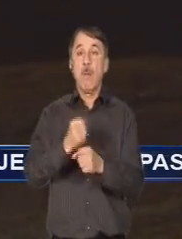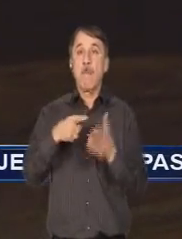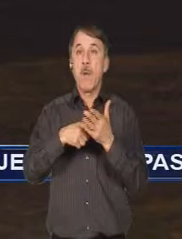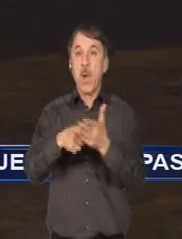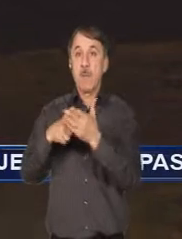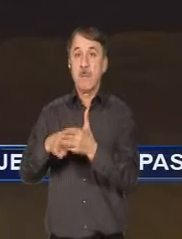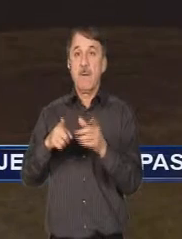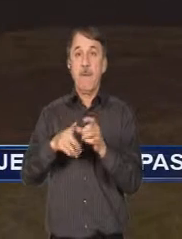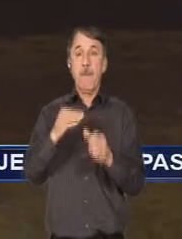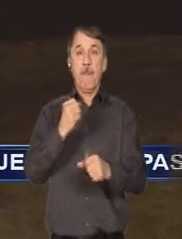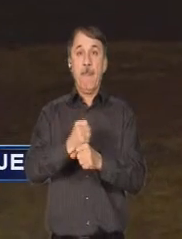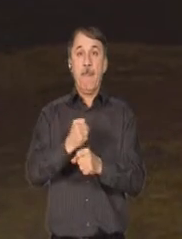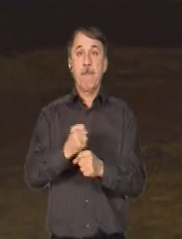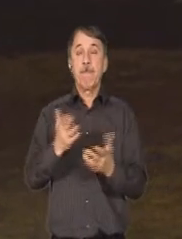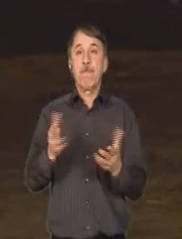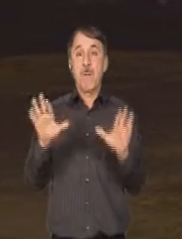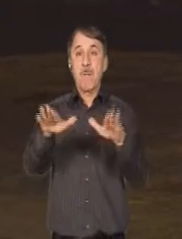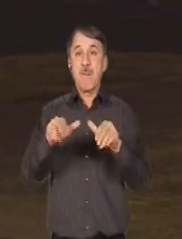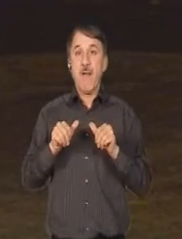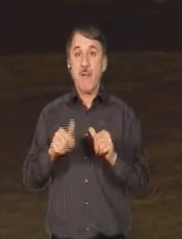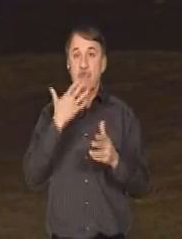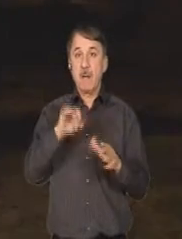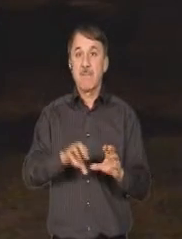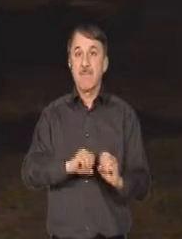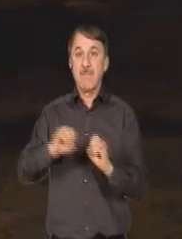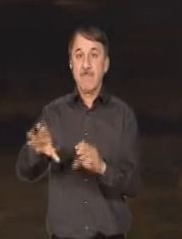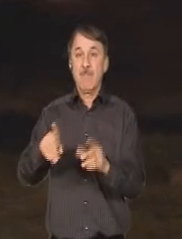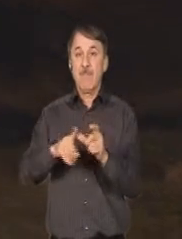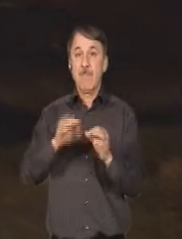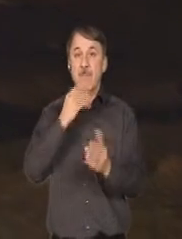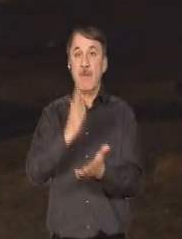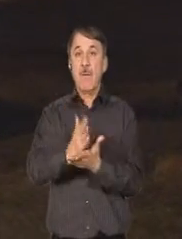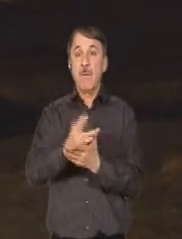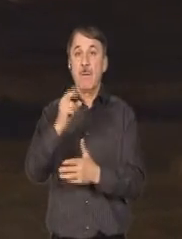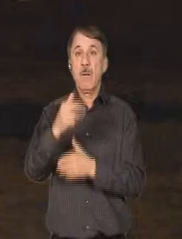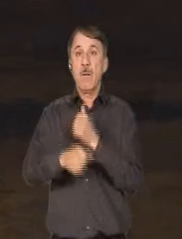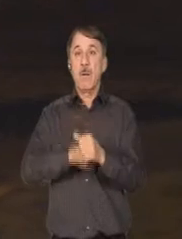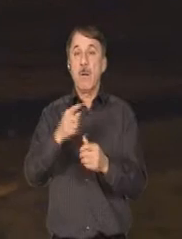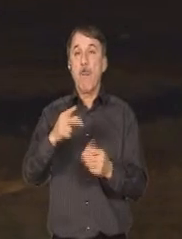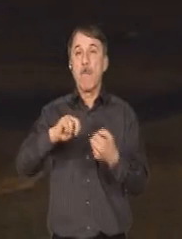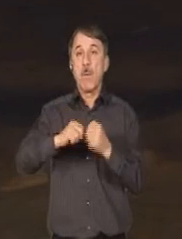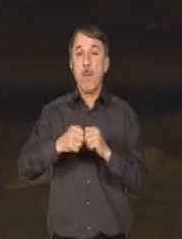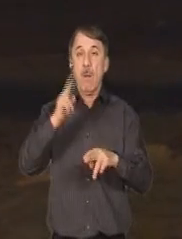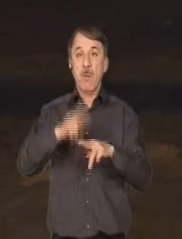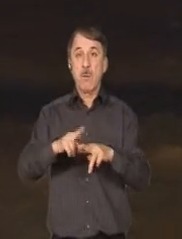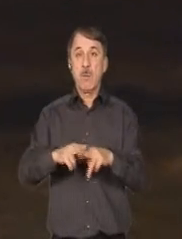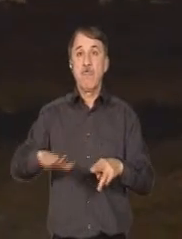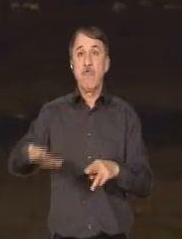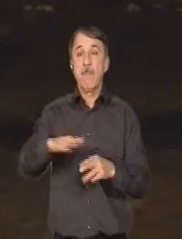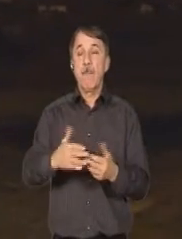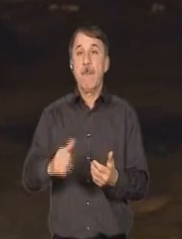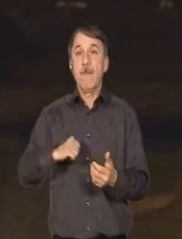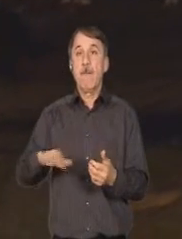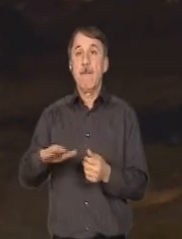ne pokazuju agresiju, dok ostali ostaju u prihvatilištu. U toku 2014. godine kroz ovaj program prošlo je oko